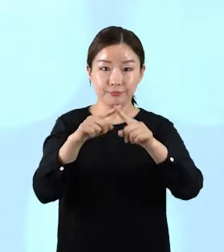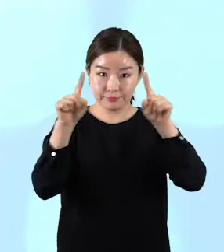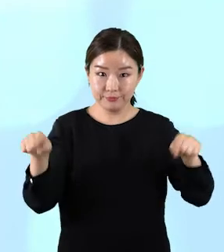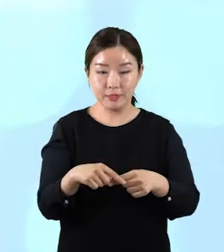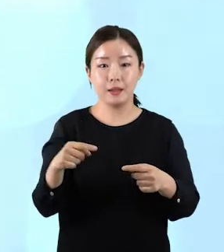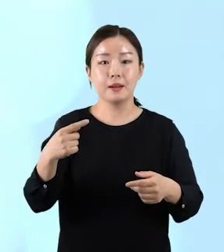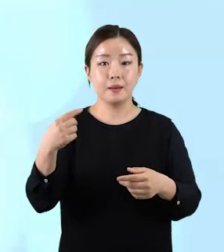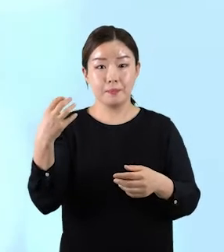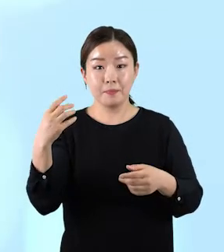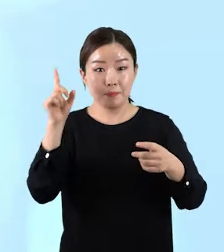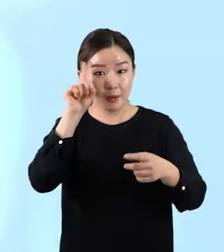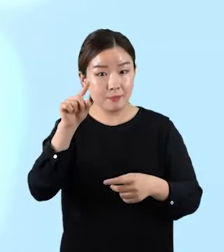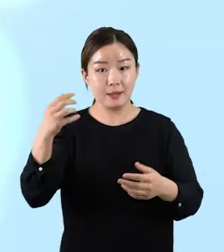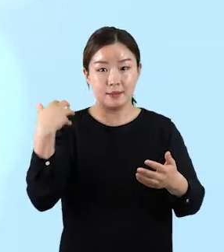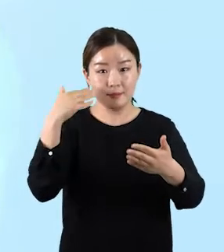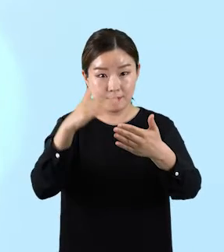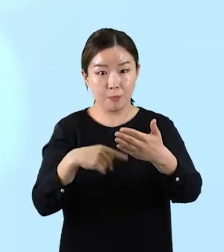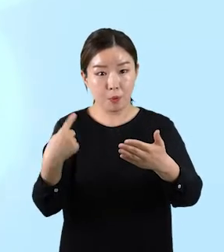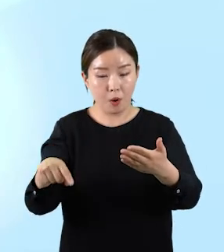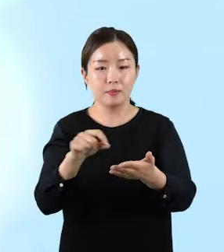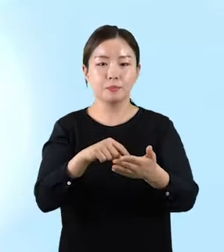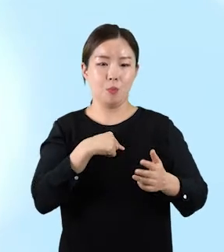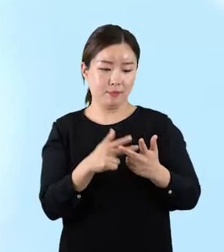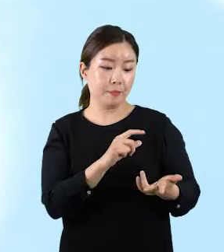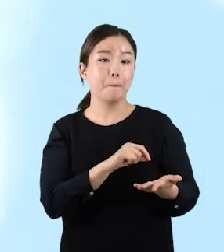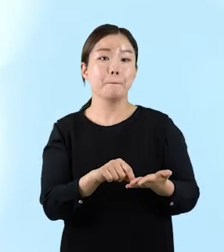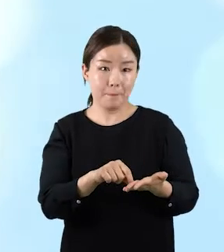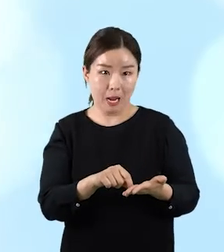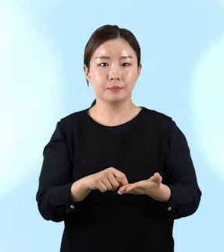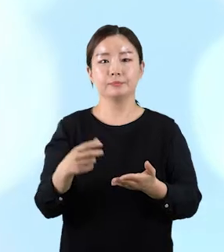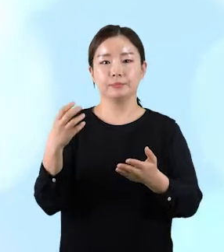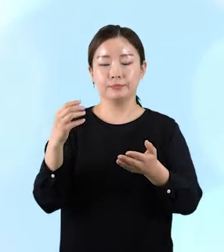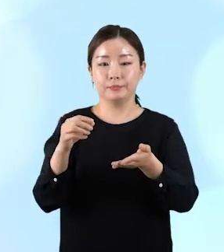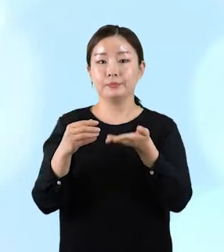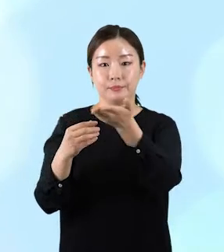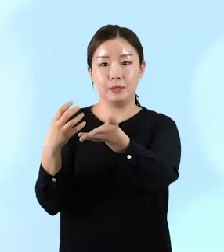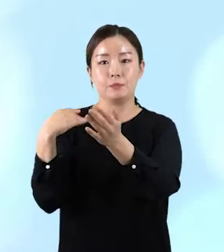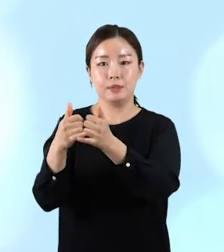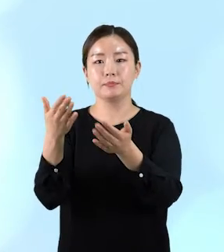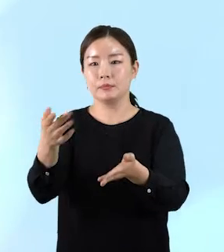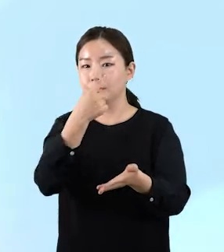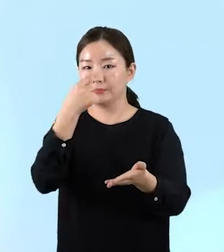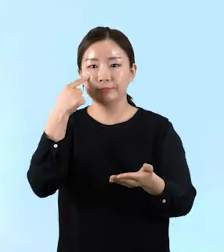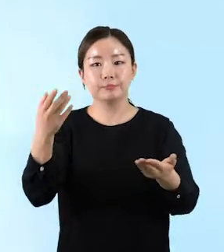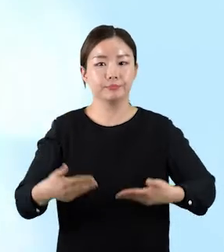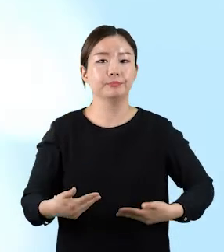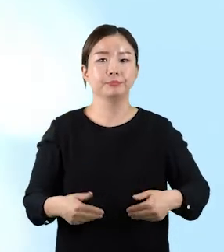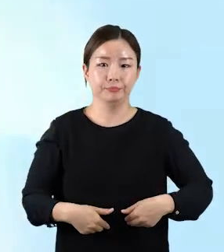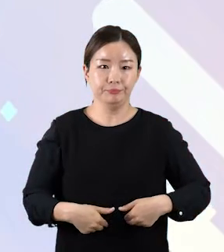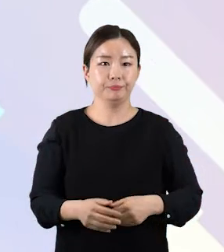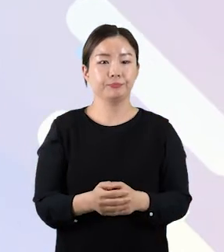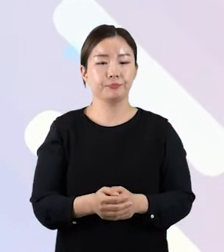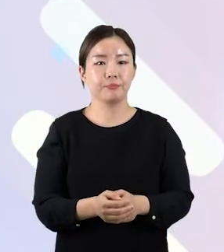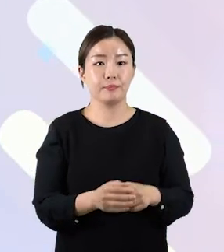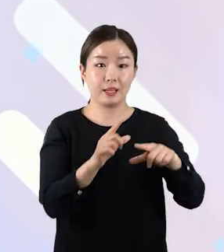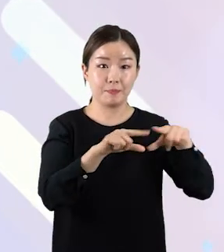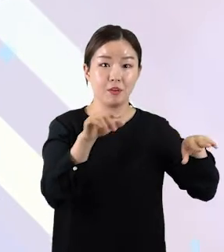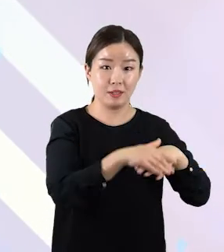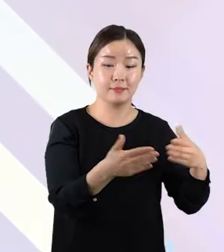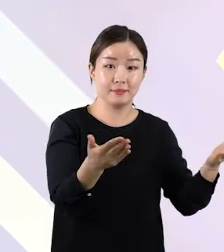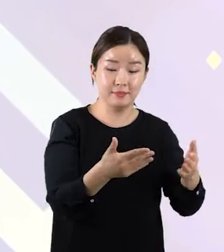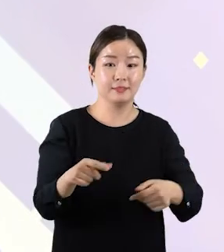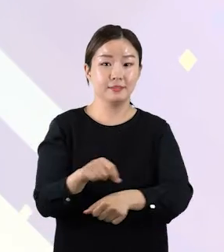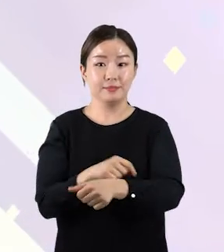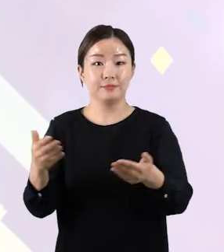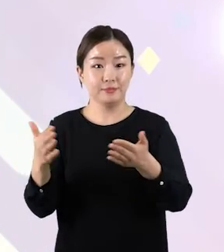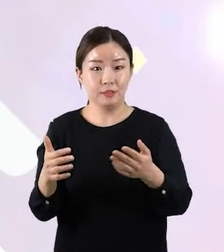업무 내용을 작성하고 본인 서명을 합니다. 작성 후 담당 직원에게 확인받습니다. 일반형